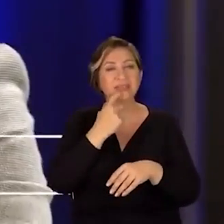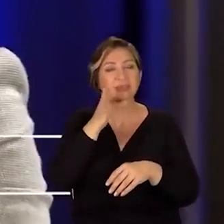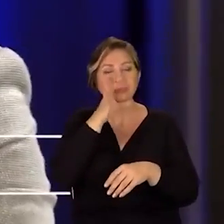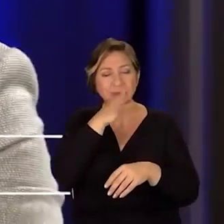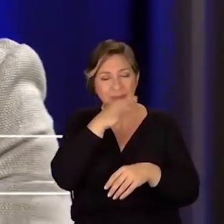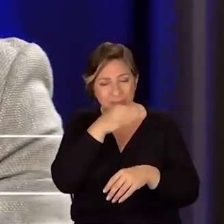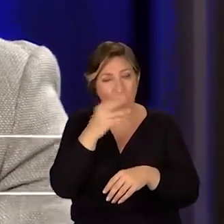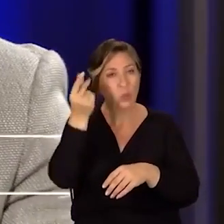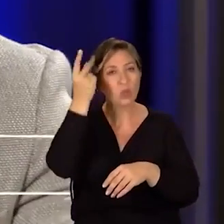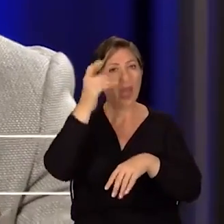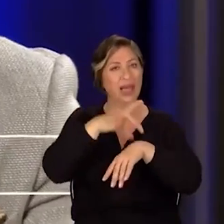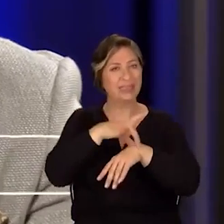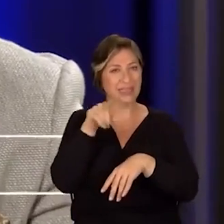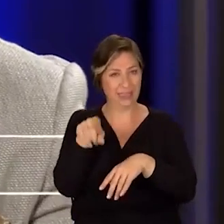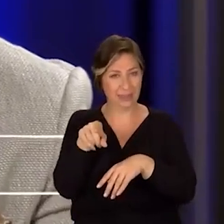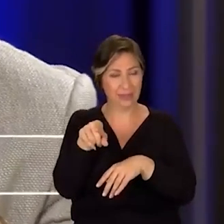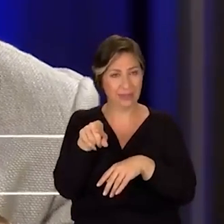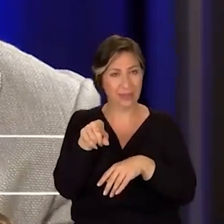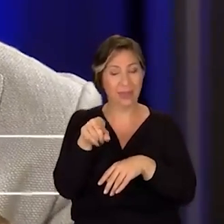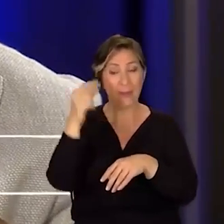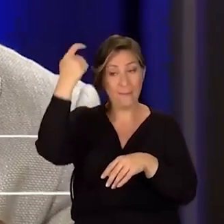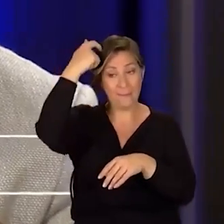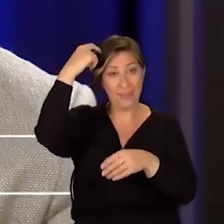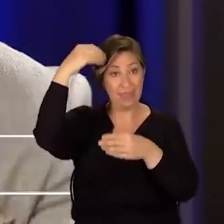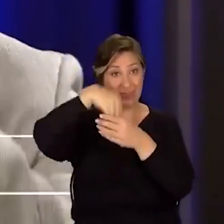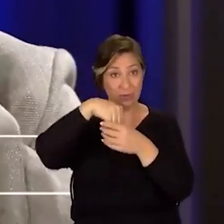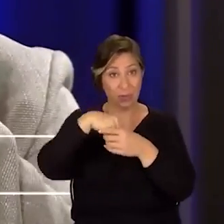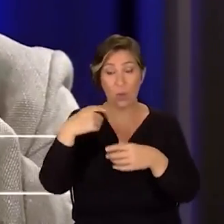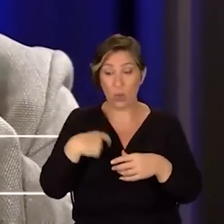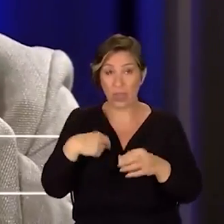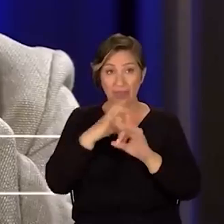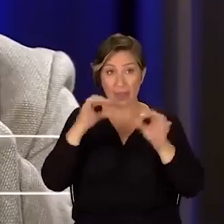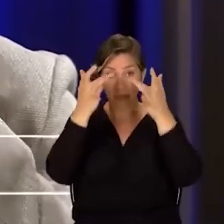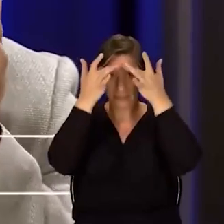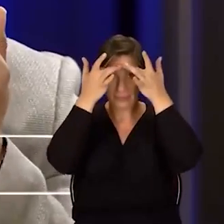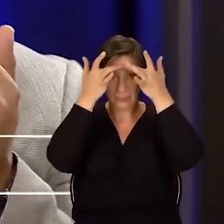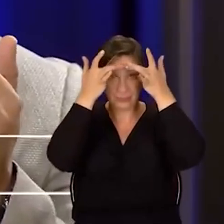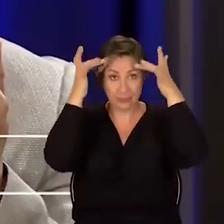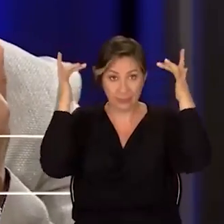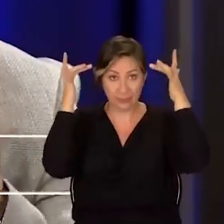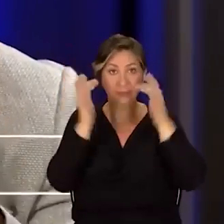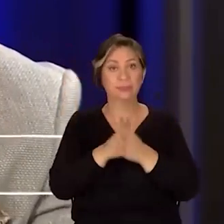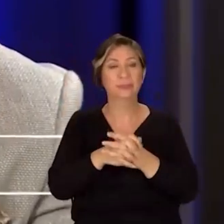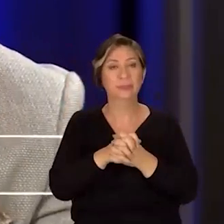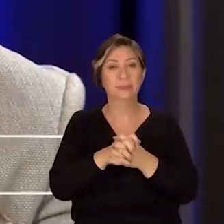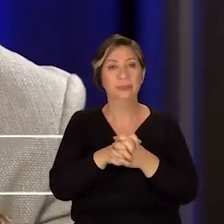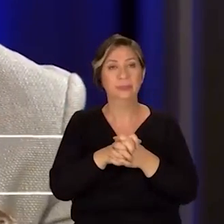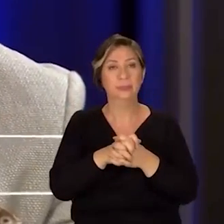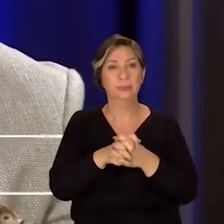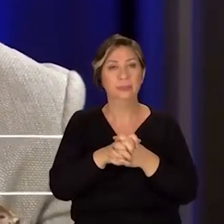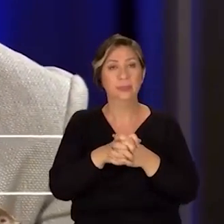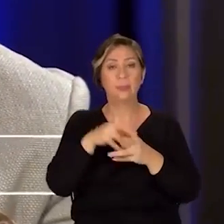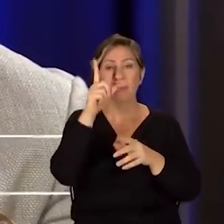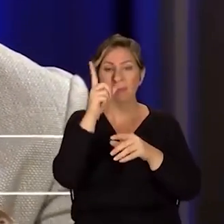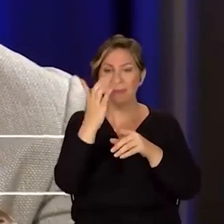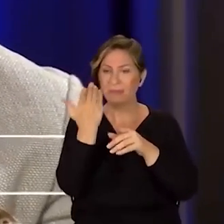beraber artan unutkanlık hastalığında beynin içerisinde özellikle tam şu bölgede, ön tarafı dediğimiz bölgede